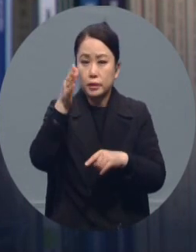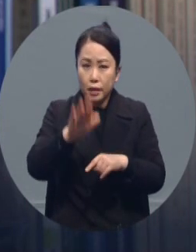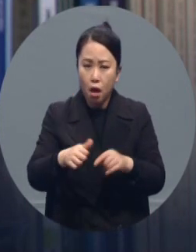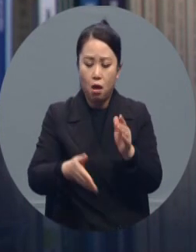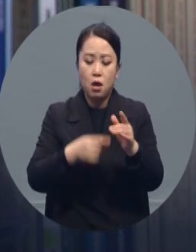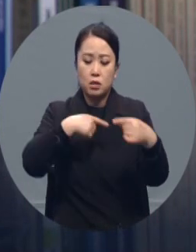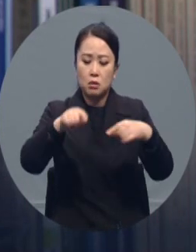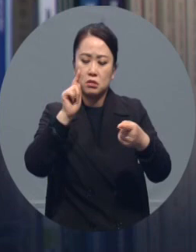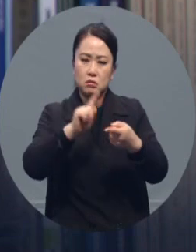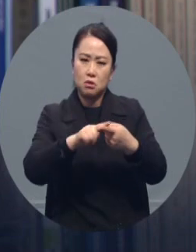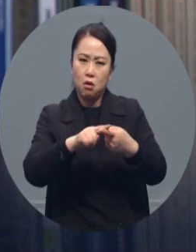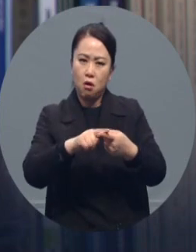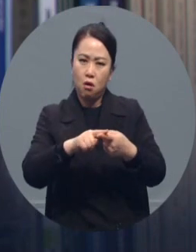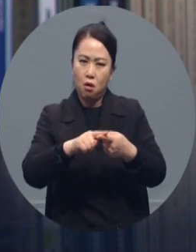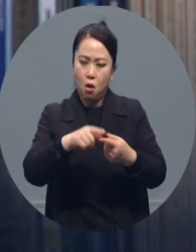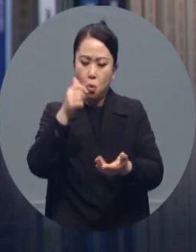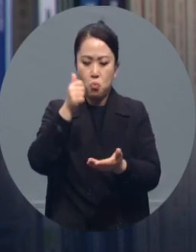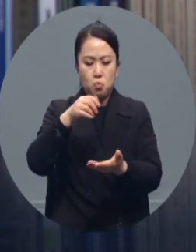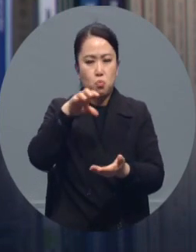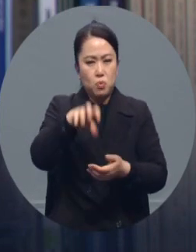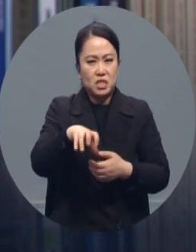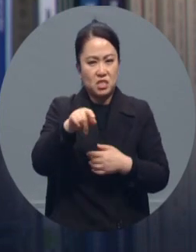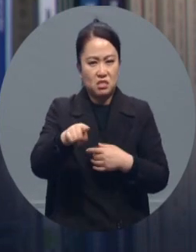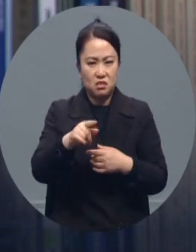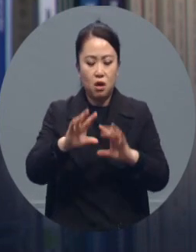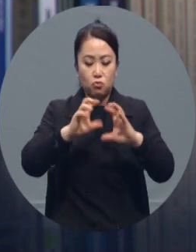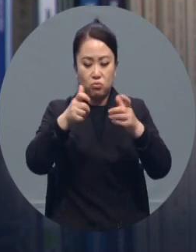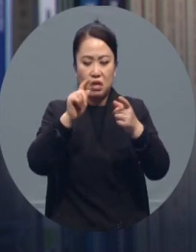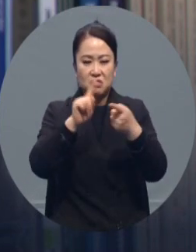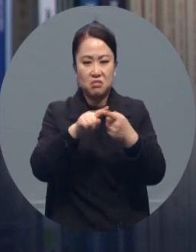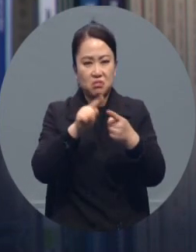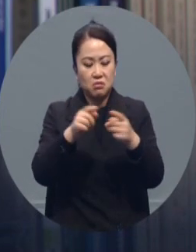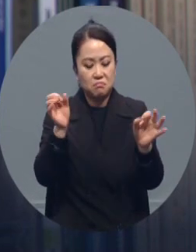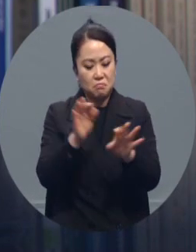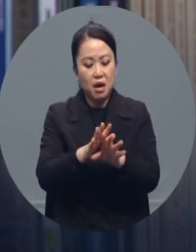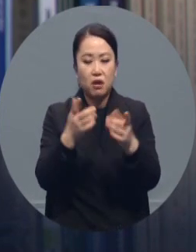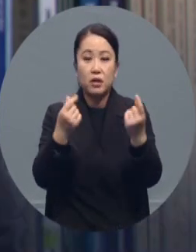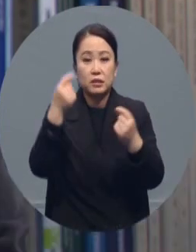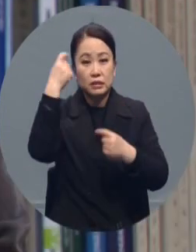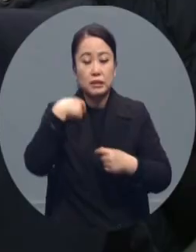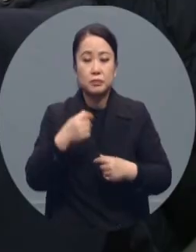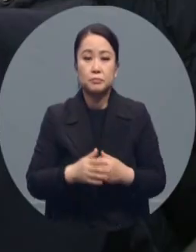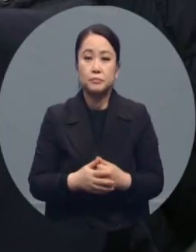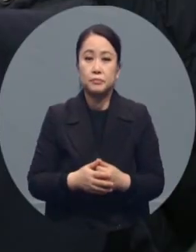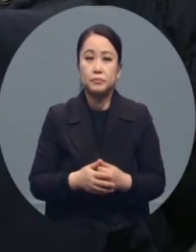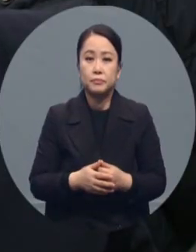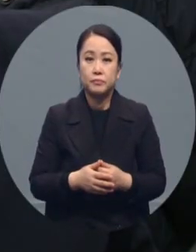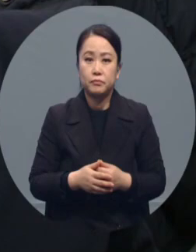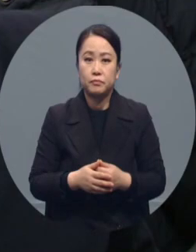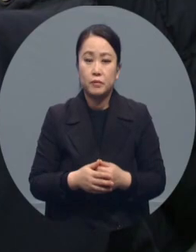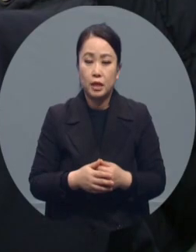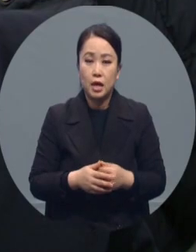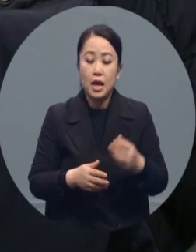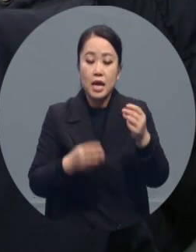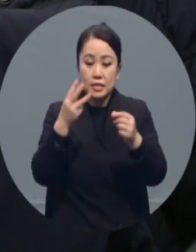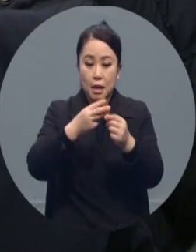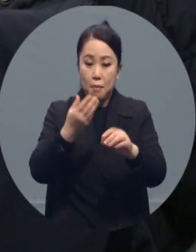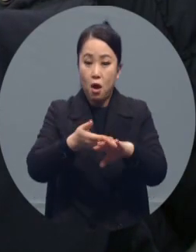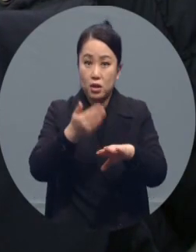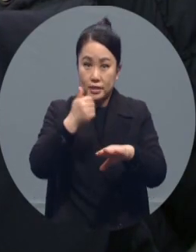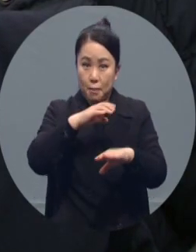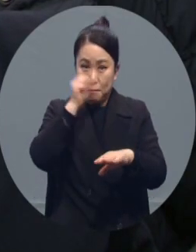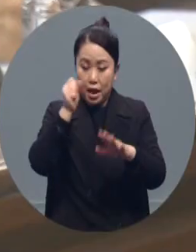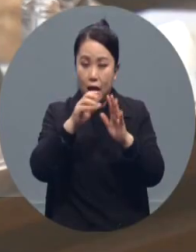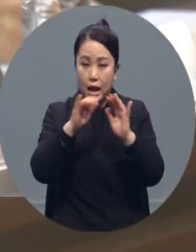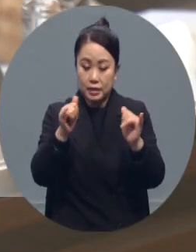정치적 존재감 자체가 국가 전체로 볼 때는 완전히 사라지고 있다. 그렇게 봐야 될 것 같습니다. 3선 의원들도